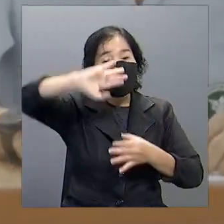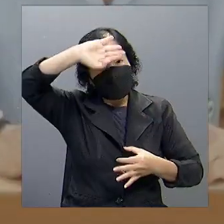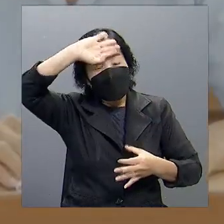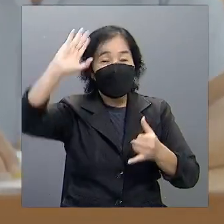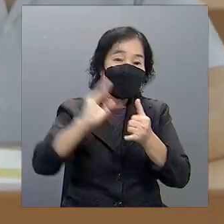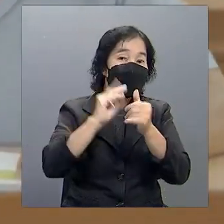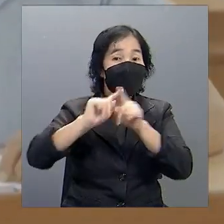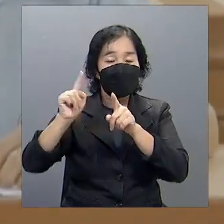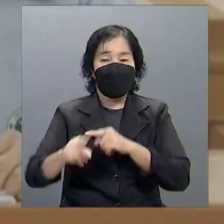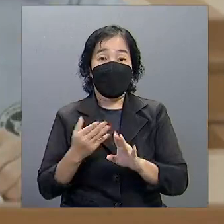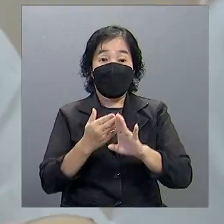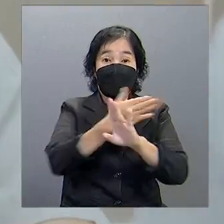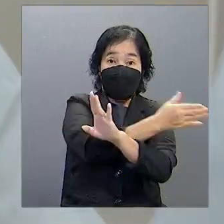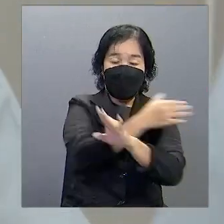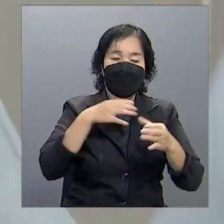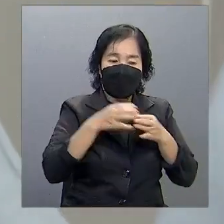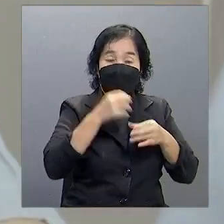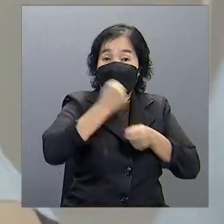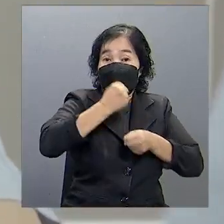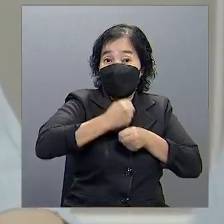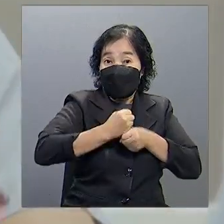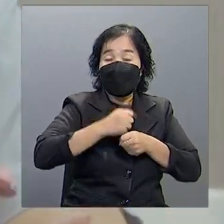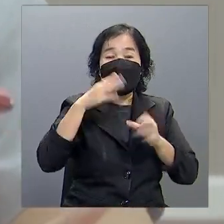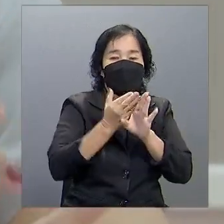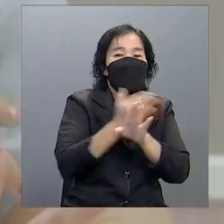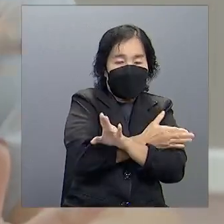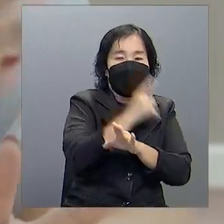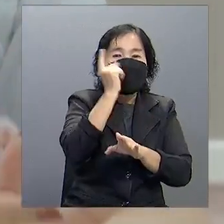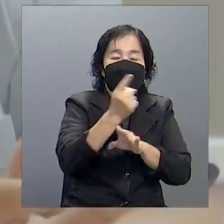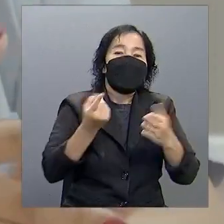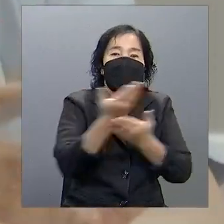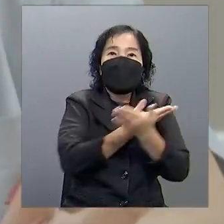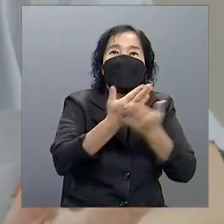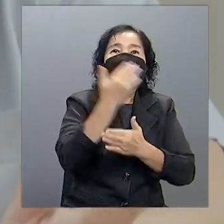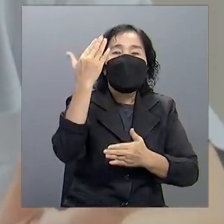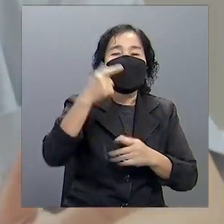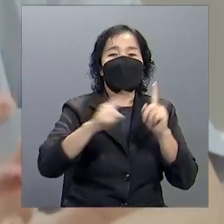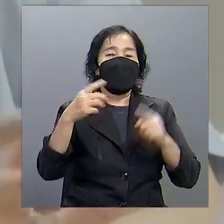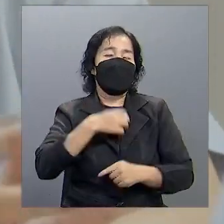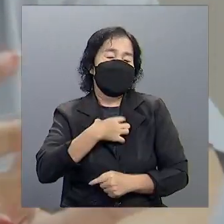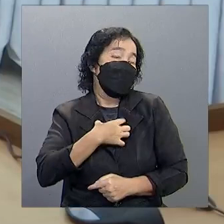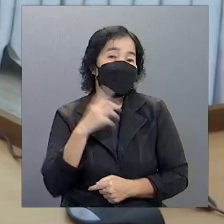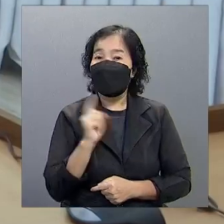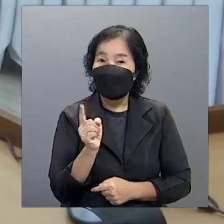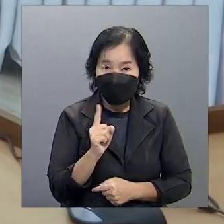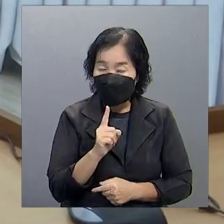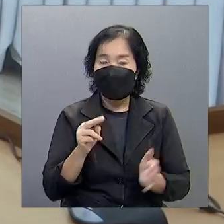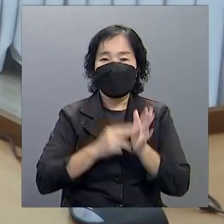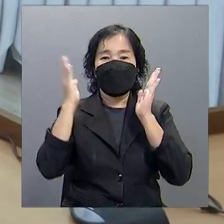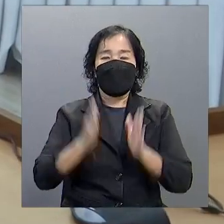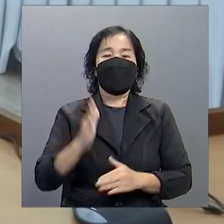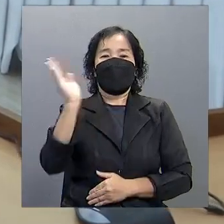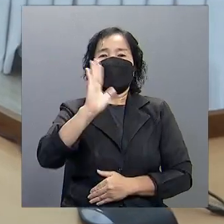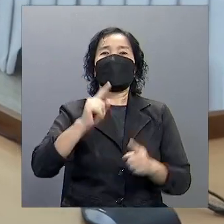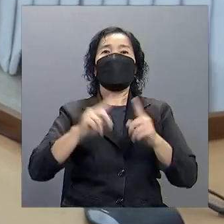ำหน้าที่ควบคุมไม่ให้เชื้อโรคเพิ่มเติมได้อย่างมีประสิทธิภาพสิ่งที่พวกเขาต้องการมากที่สุดไม่แพ้กำลังคนไม่แพ้งบประมาณก็